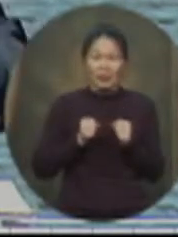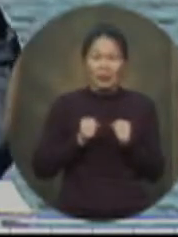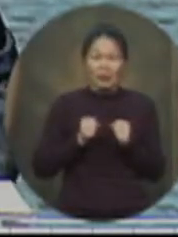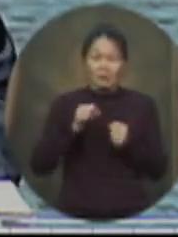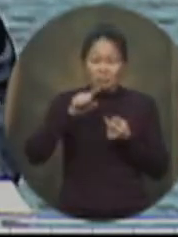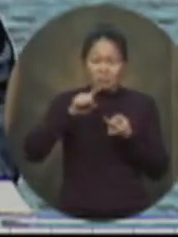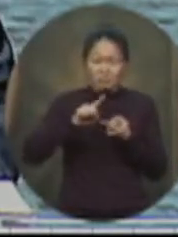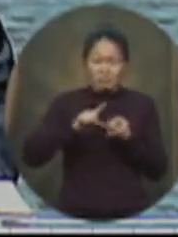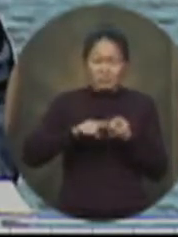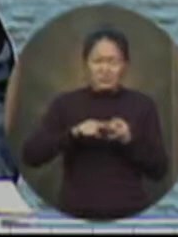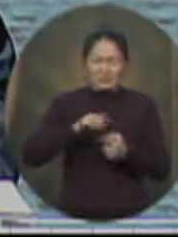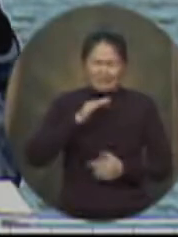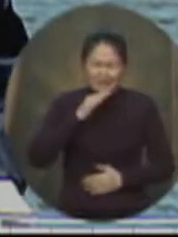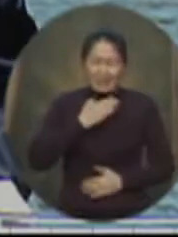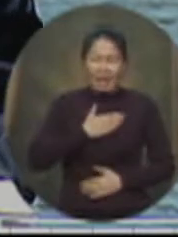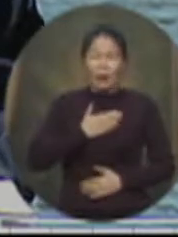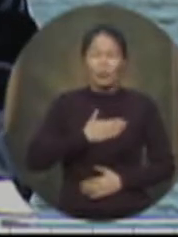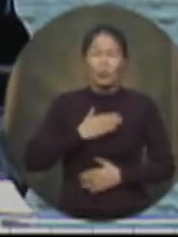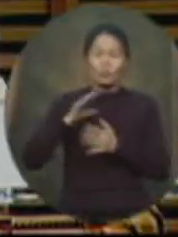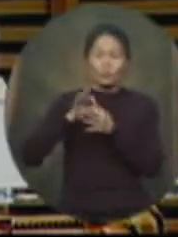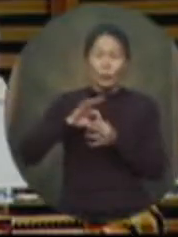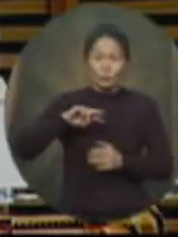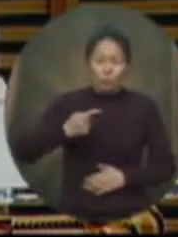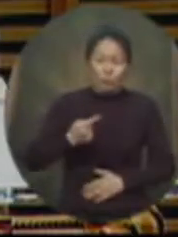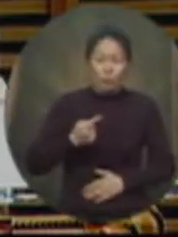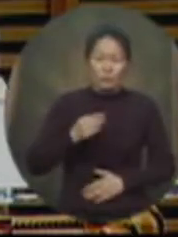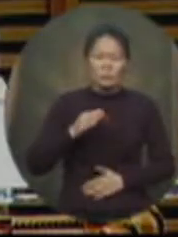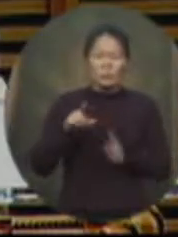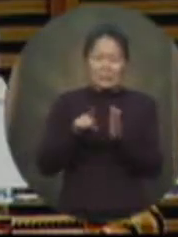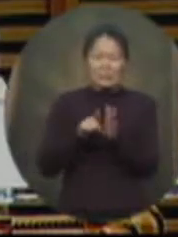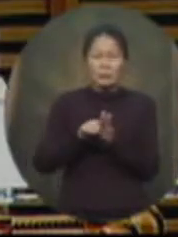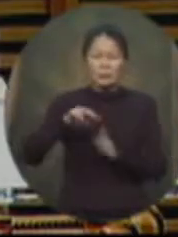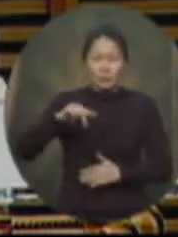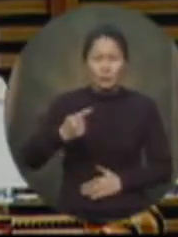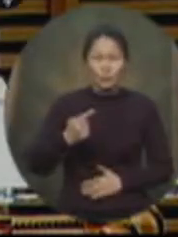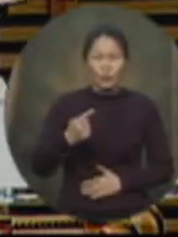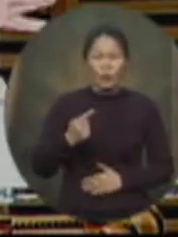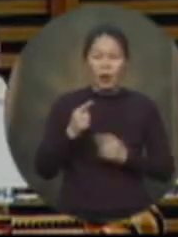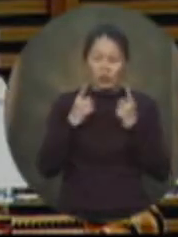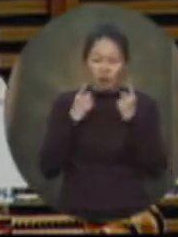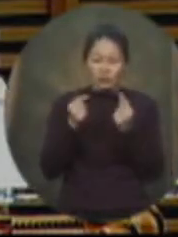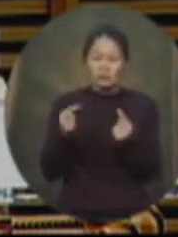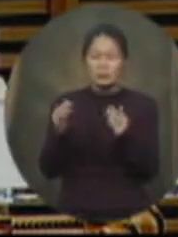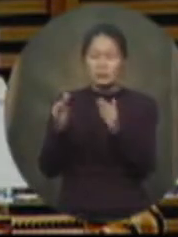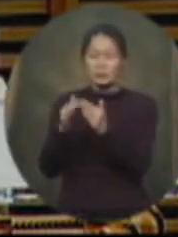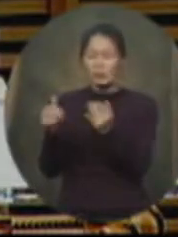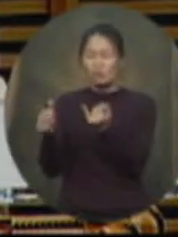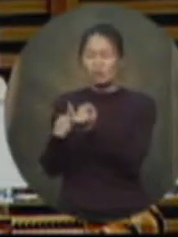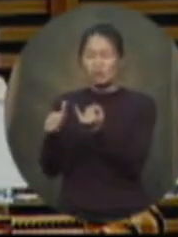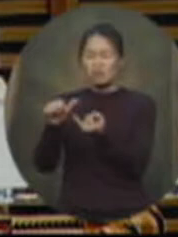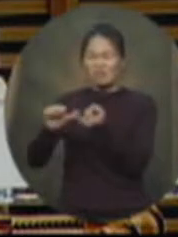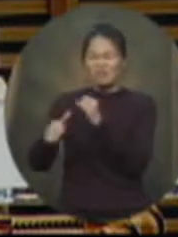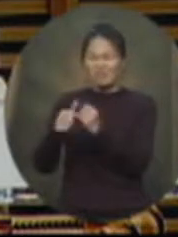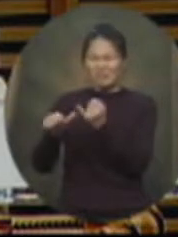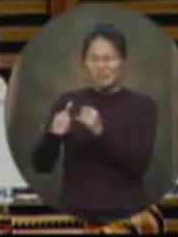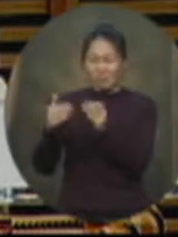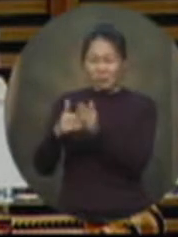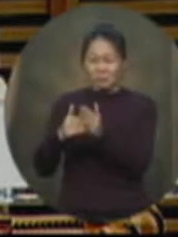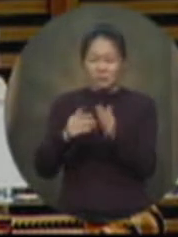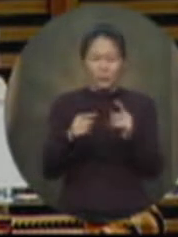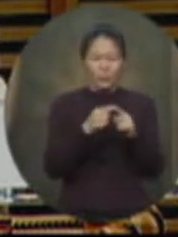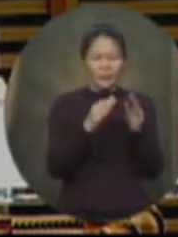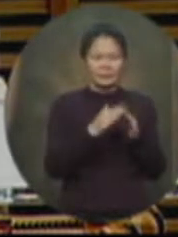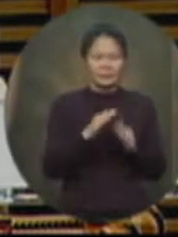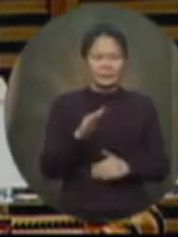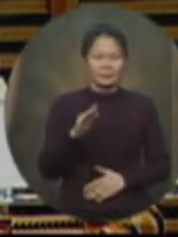진짜 알면서도 이제는 그걸 믿으면서도 여전히 집에서는 부부싸움 하고 교회에서는 안한 것처럼 하고